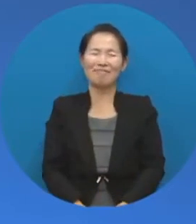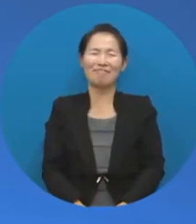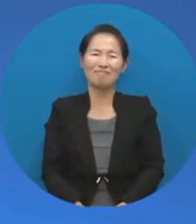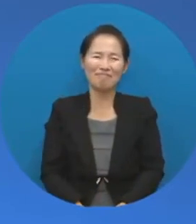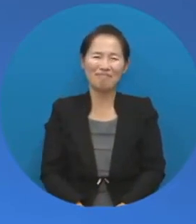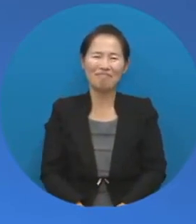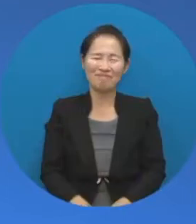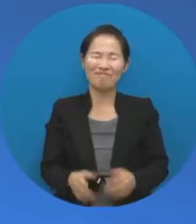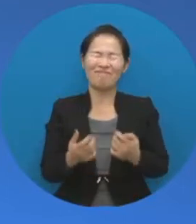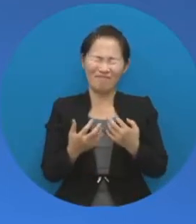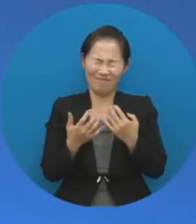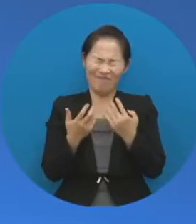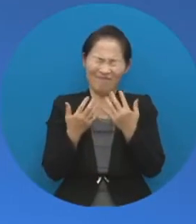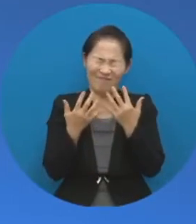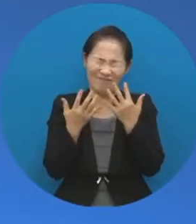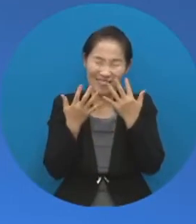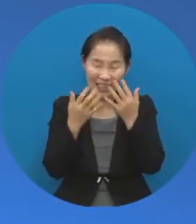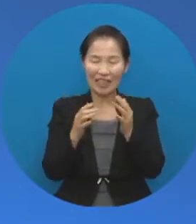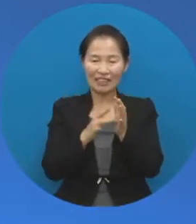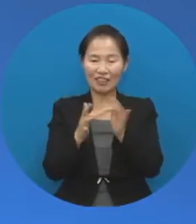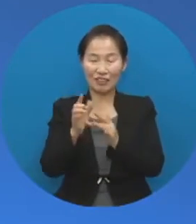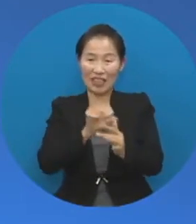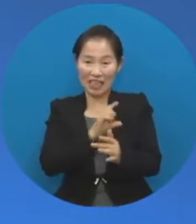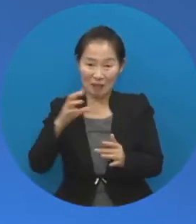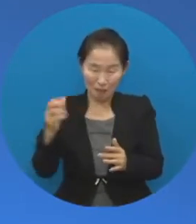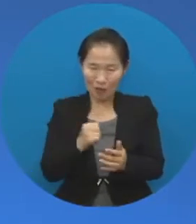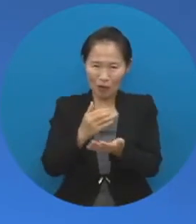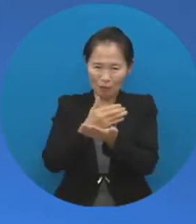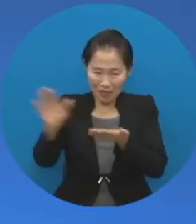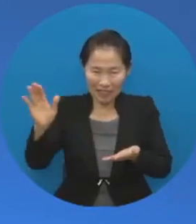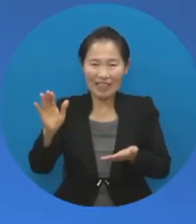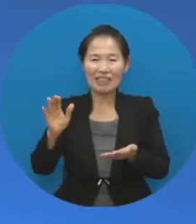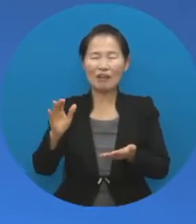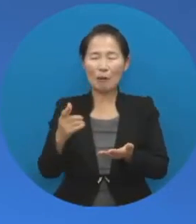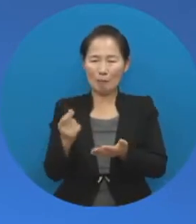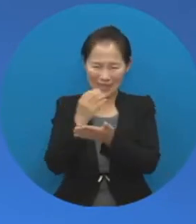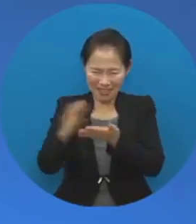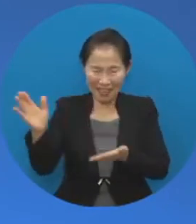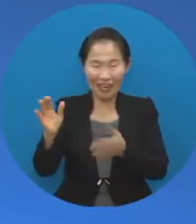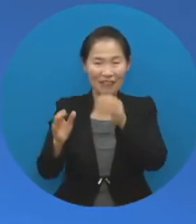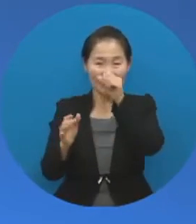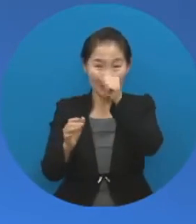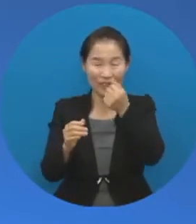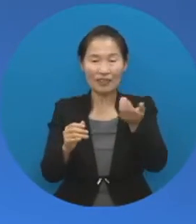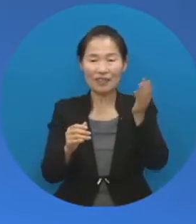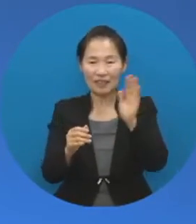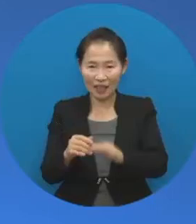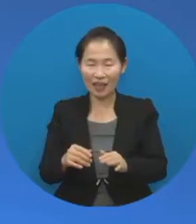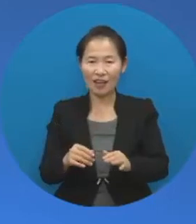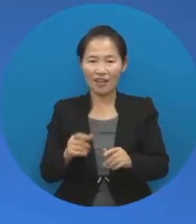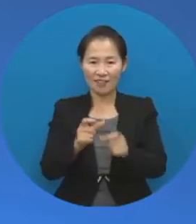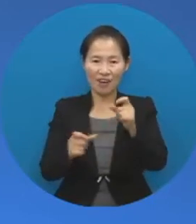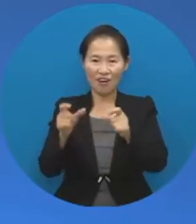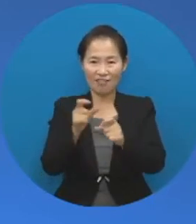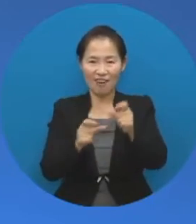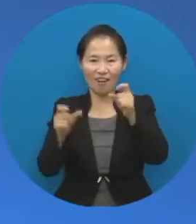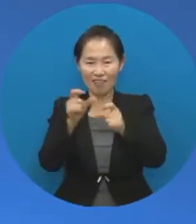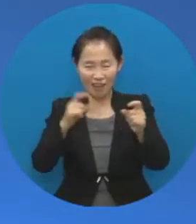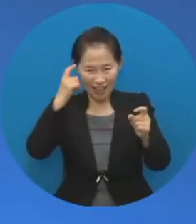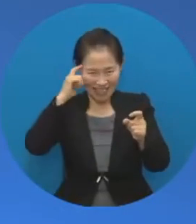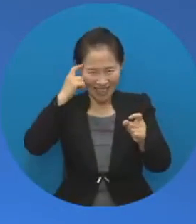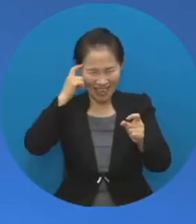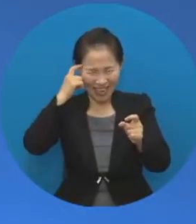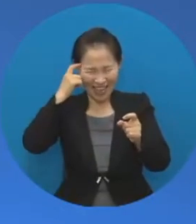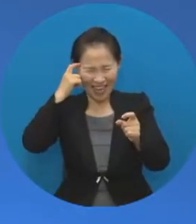때 예수님의 이름으로 물리치고 대적하고 이렇게 쫓아냈었어야 되는데 제가 이걸 키운 거예요. 그래서 막 이